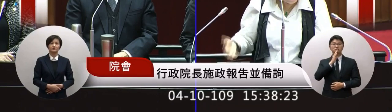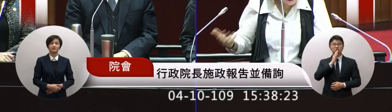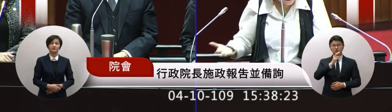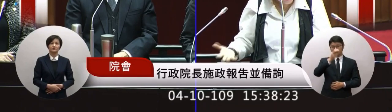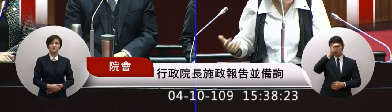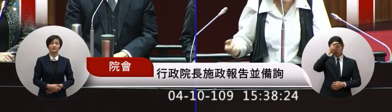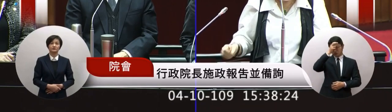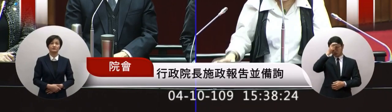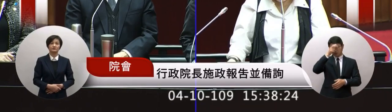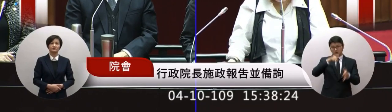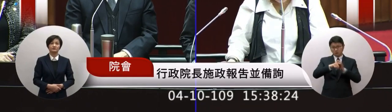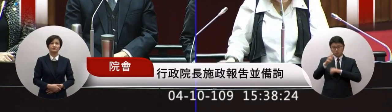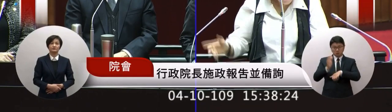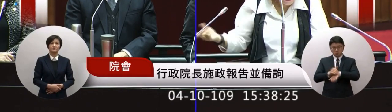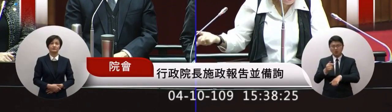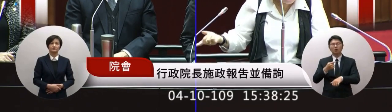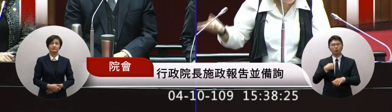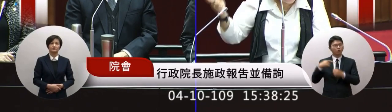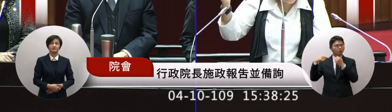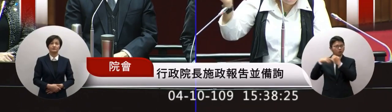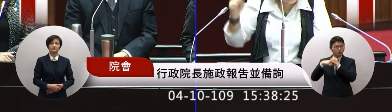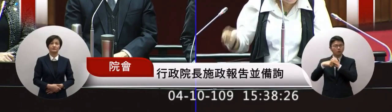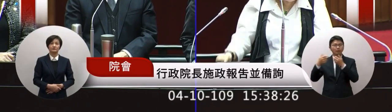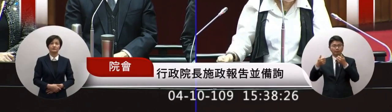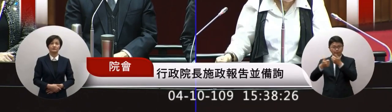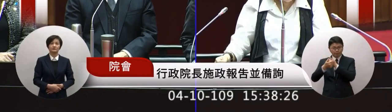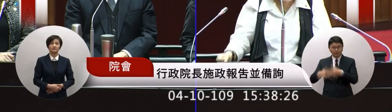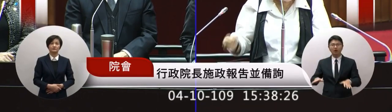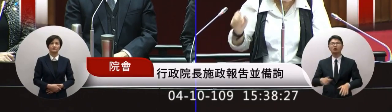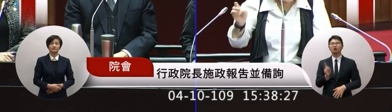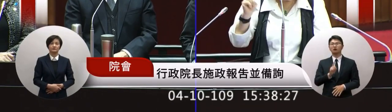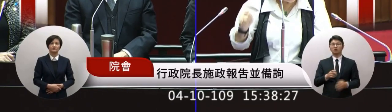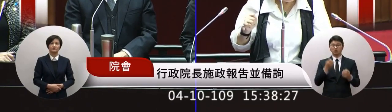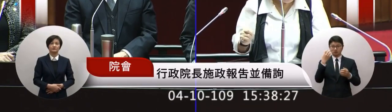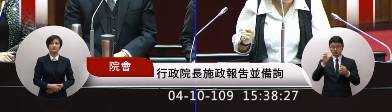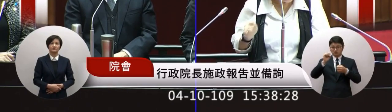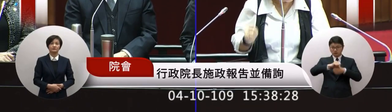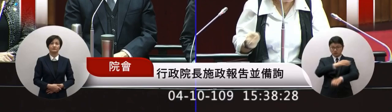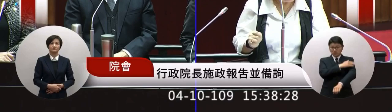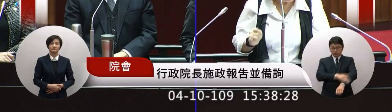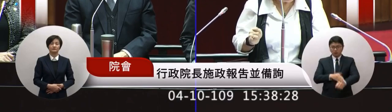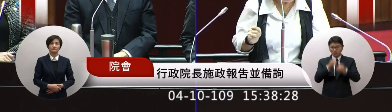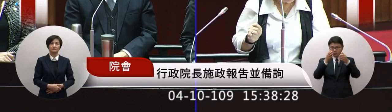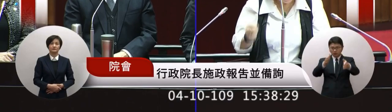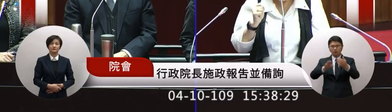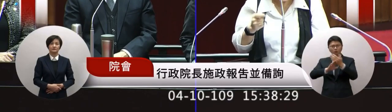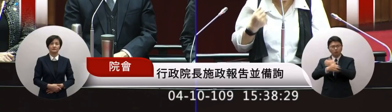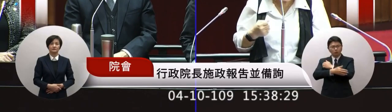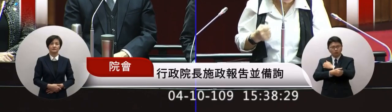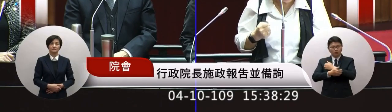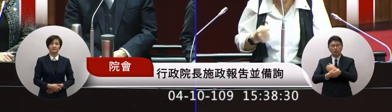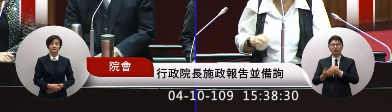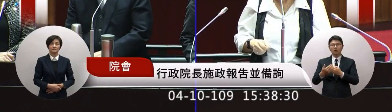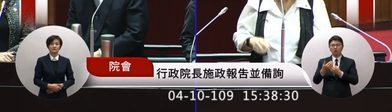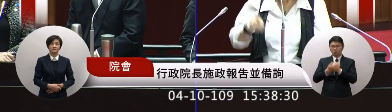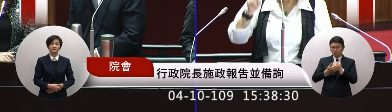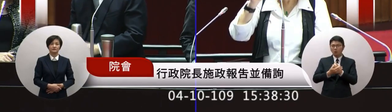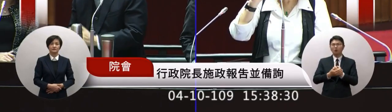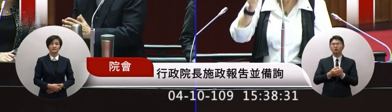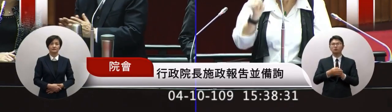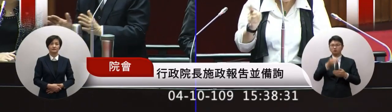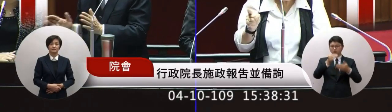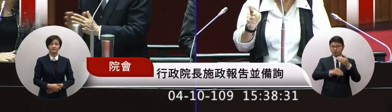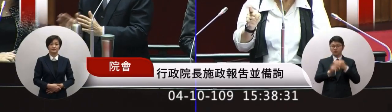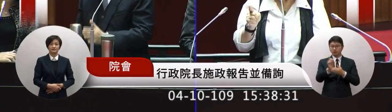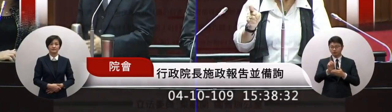者，我也研究过哈。我们看到新加坡在保障外籍移工的时候，他们是这样做，他们